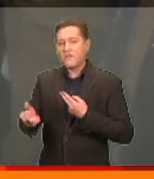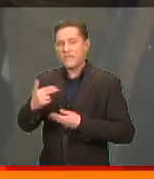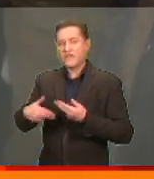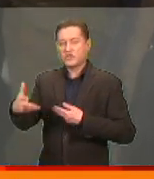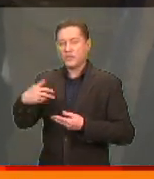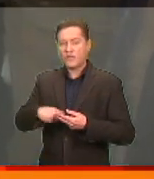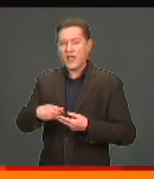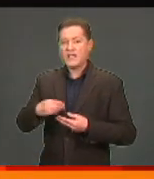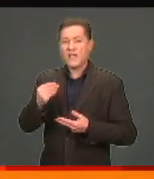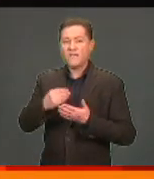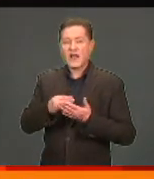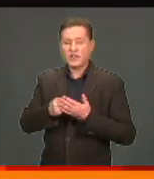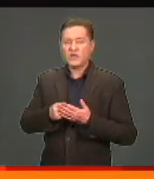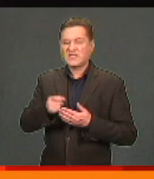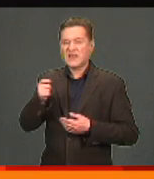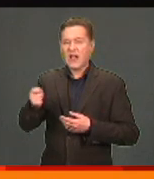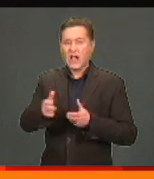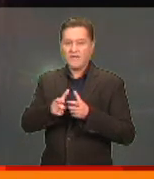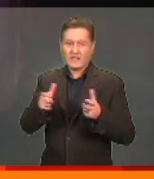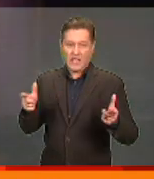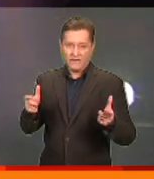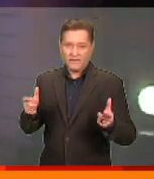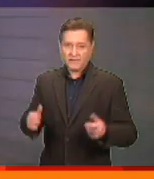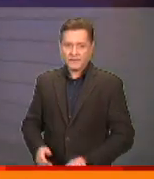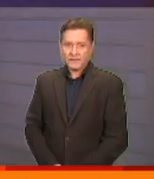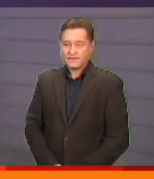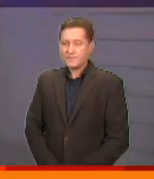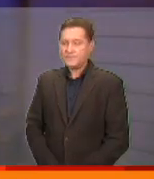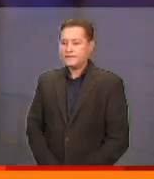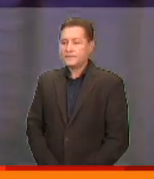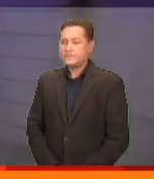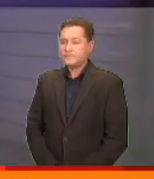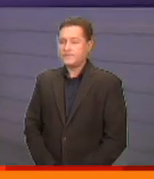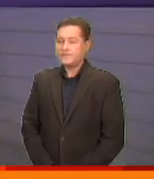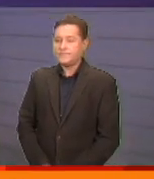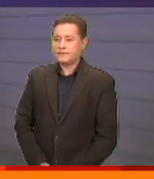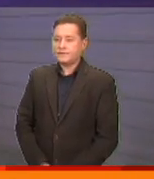відшкодування вартості квитків. Євгенія Мотрич, Юлія Афанасьєва, Євген Ткаченко, Євген Репенько. Програма «Вікна» СТБ.